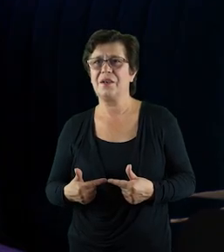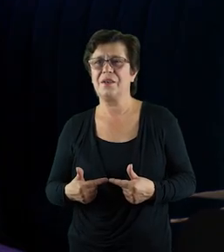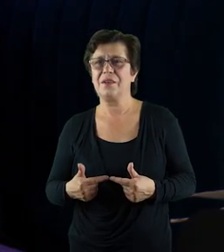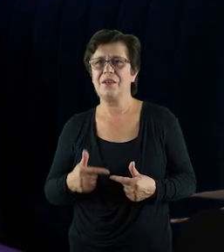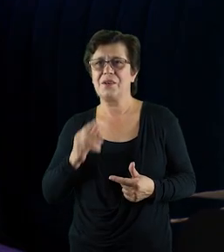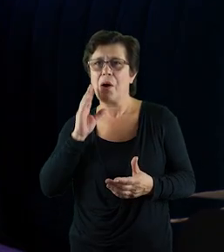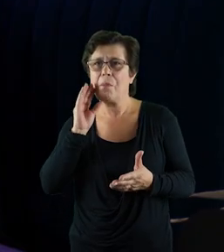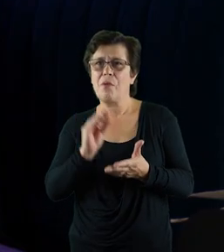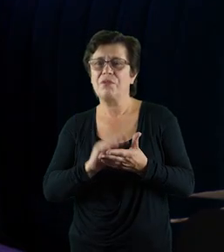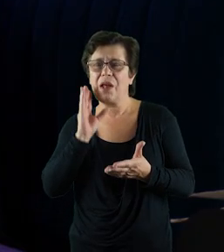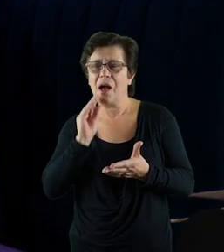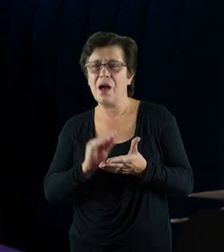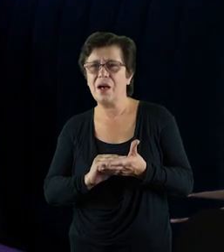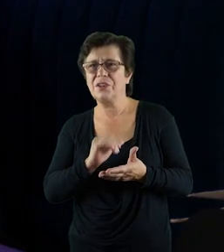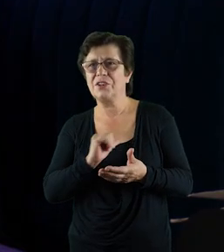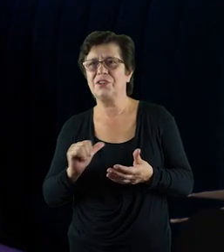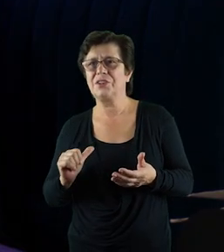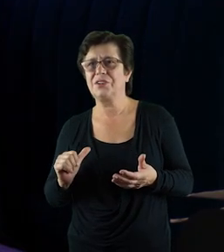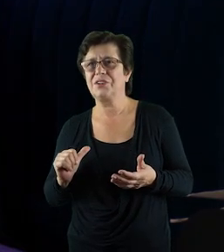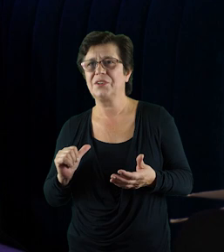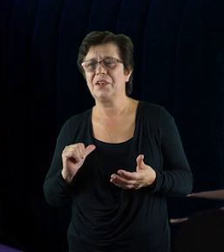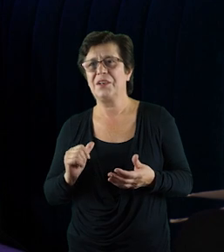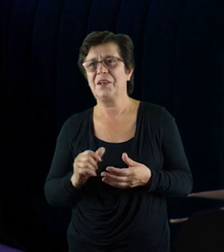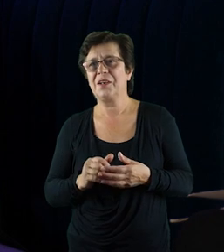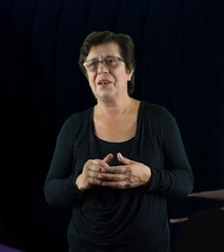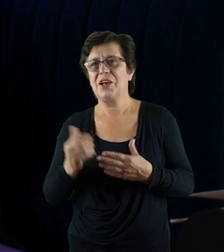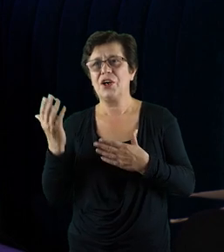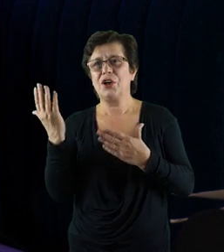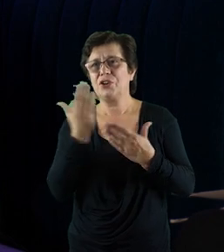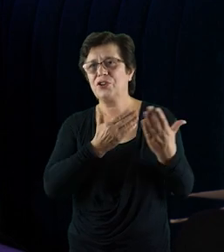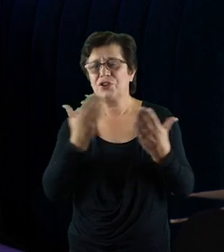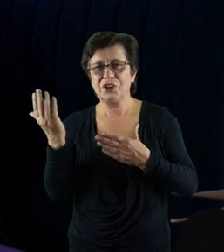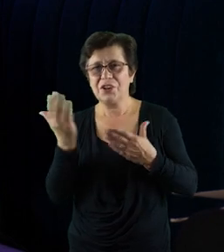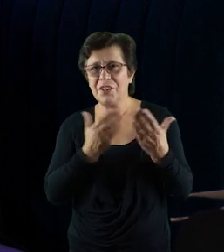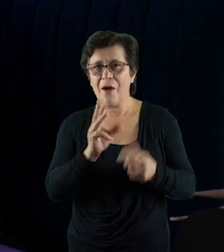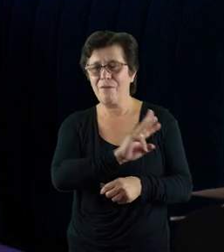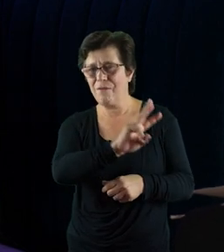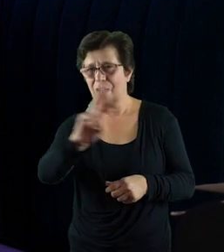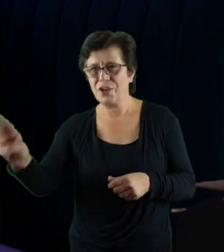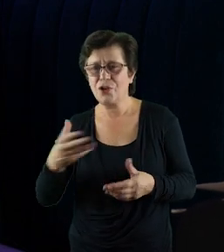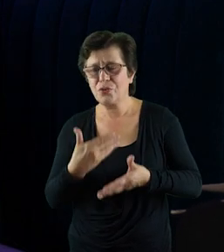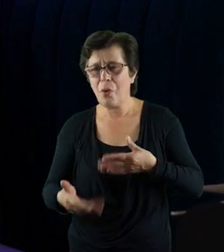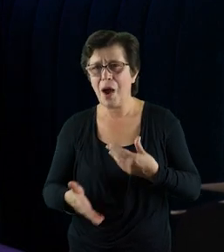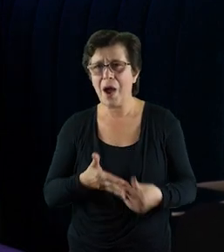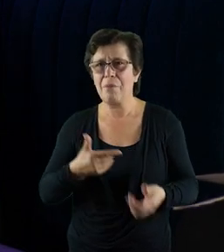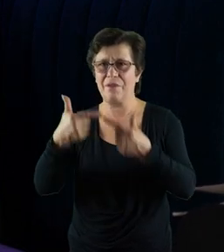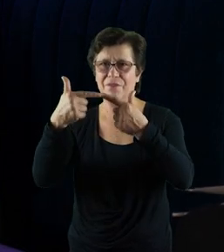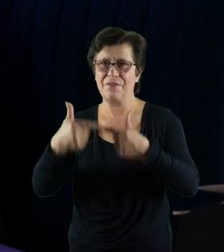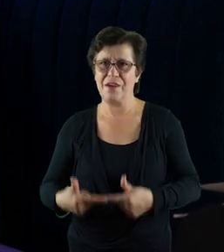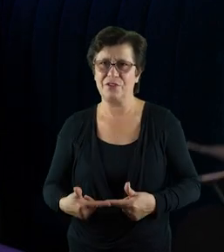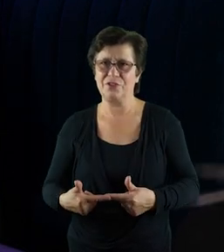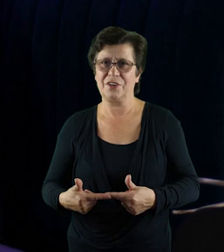powtarza taka fraza, jest taki wiersz, w którym się powtarza taka fraza: czytam wasze słabe wiersze. Ale ja